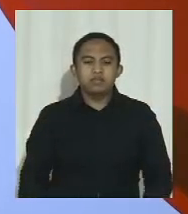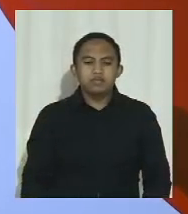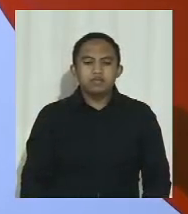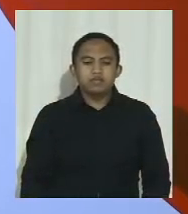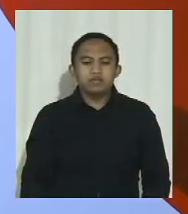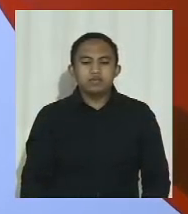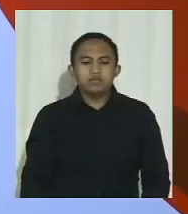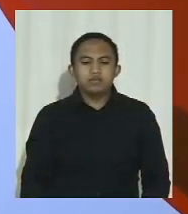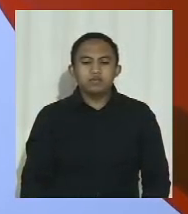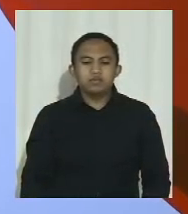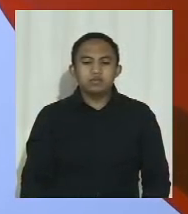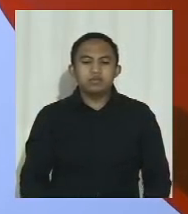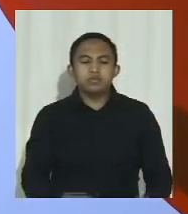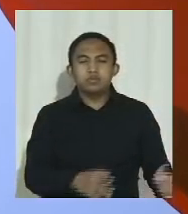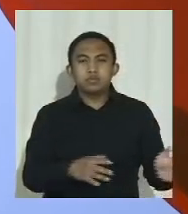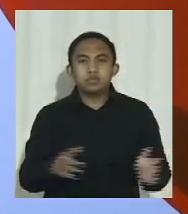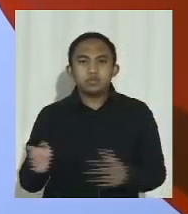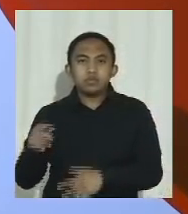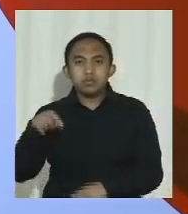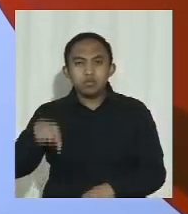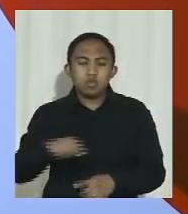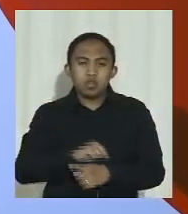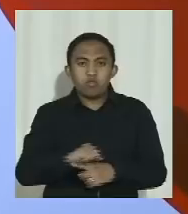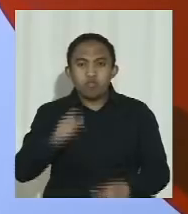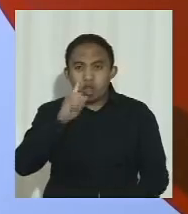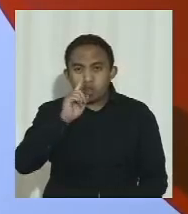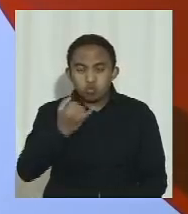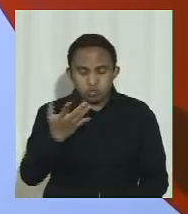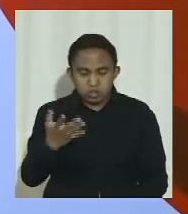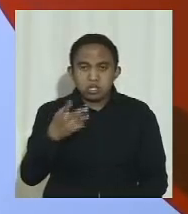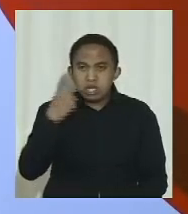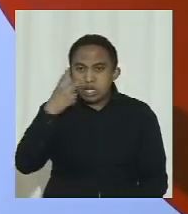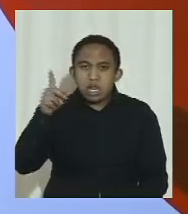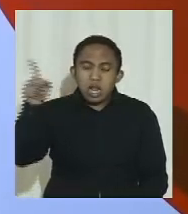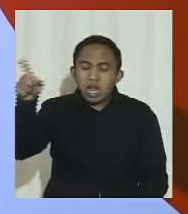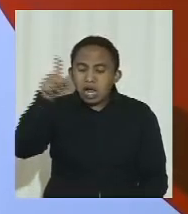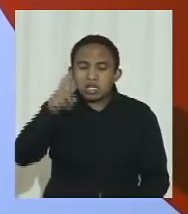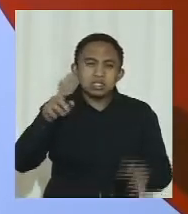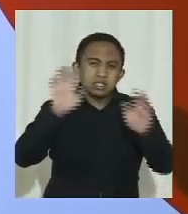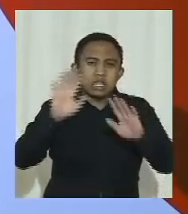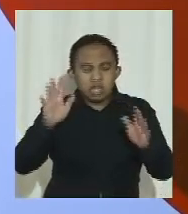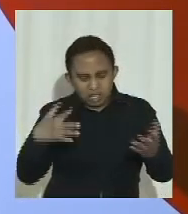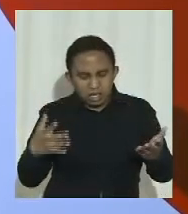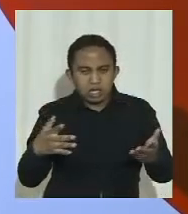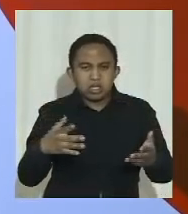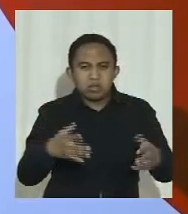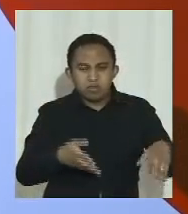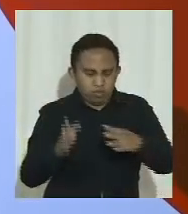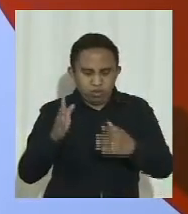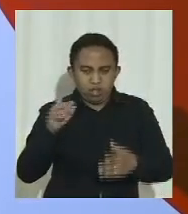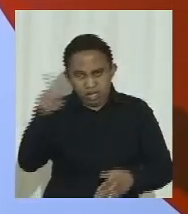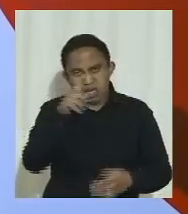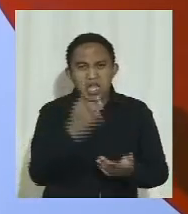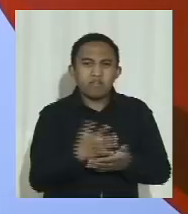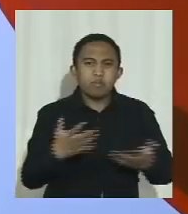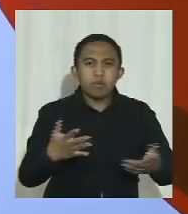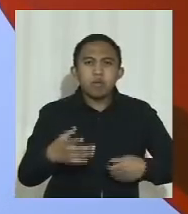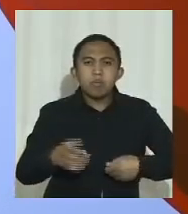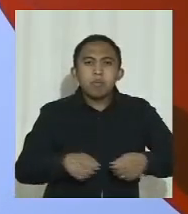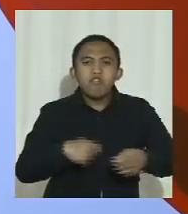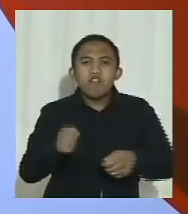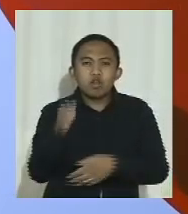Vao nanomboka ny volana jona dia efa hita teny an-tsena sy teny an-dalambe rehetra eny ireo mpivarotra sainam-pirenena ireo.